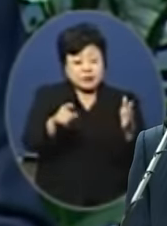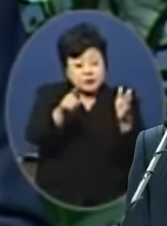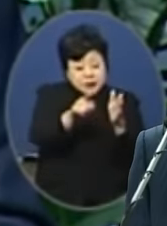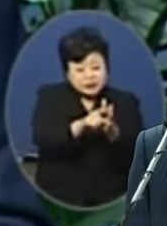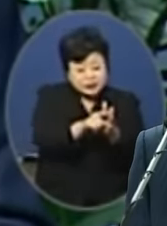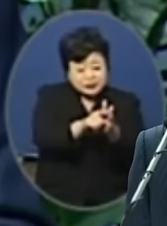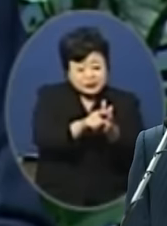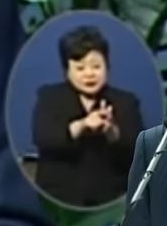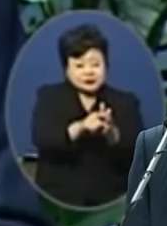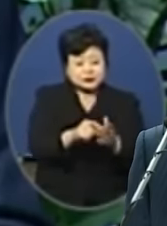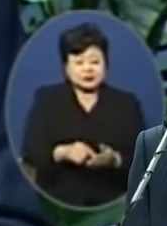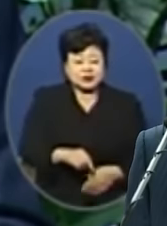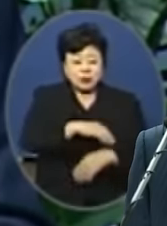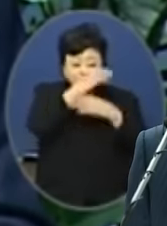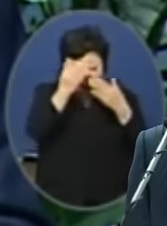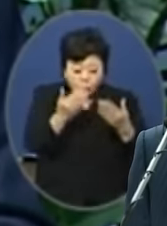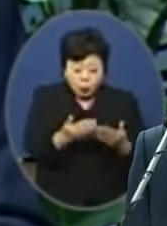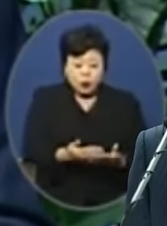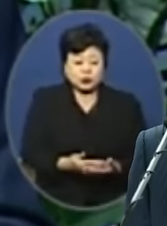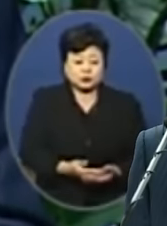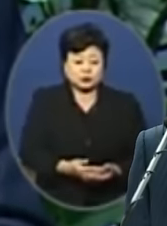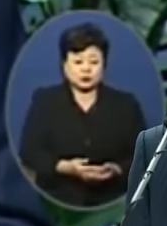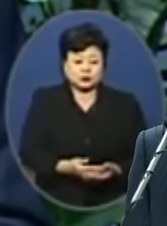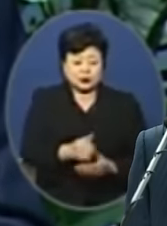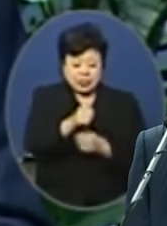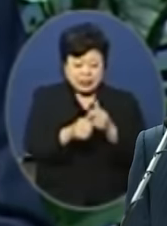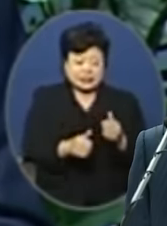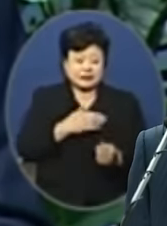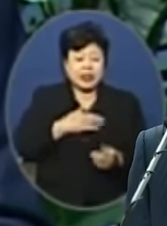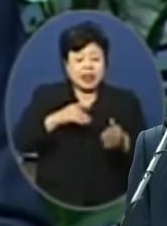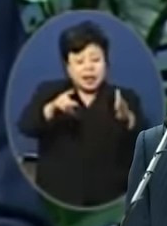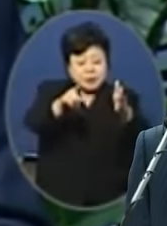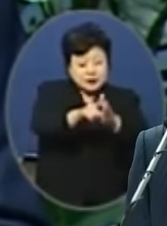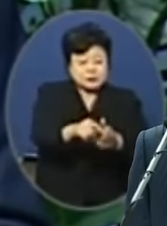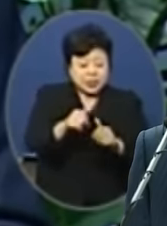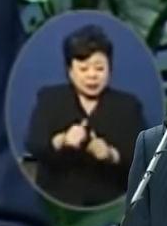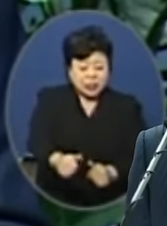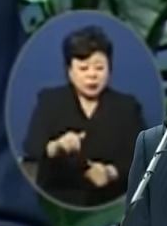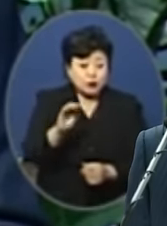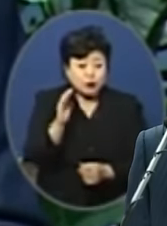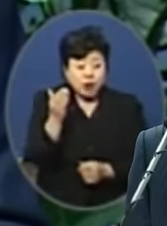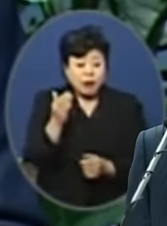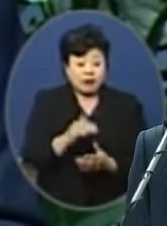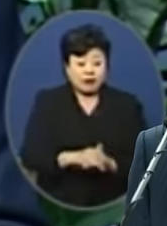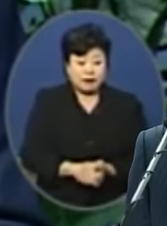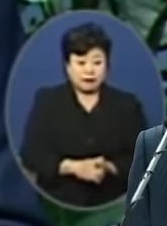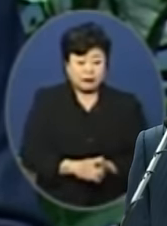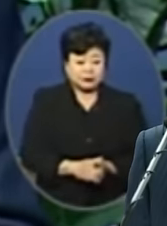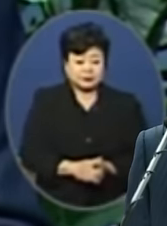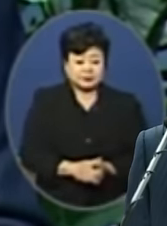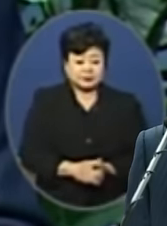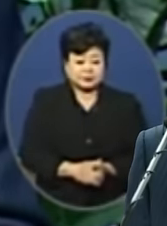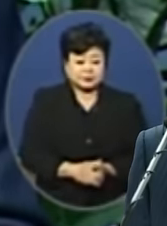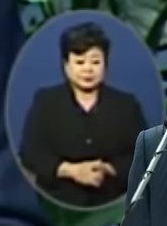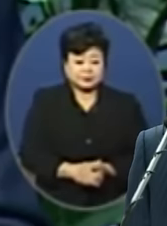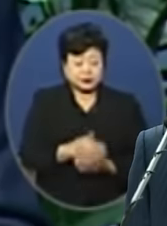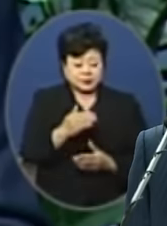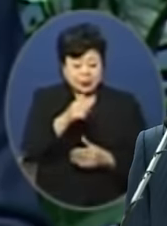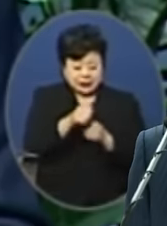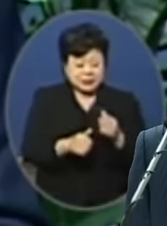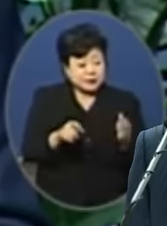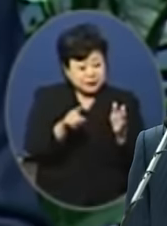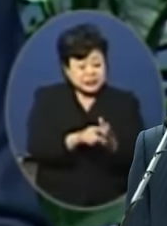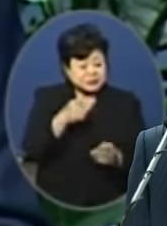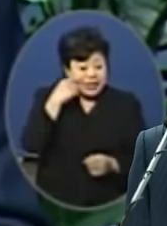믿는 것은 모두 다 하나님 내가 믿습니다고 따라 붙이면 믿는 것이 되는 것입니다. 여러분